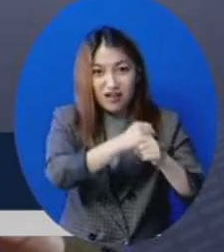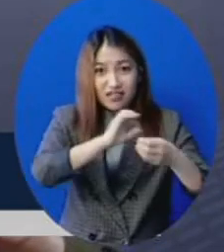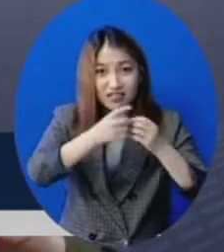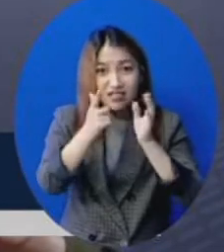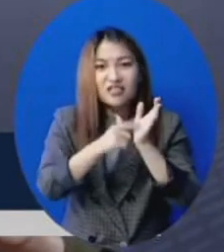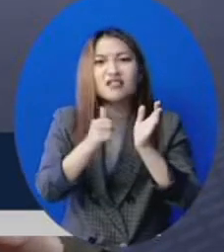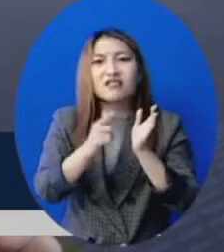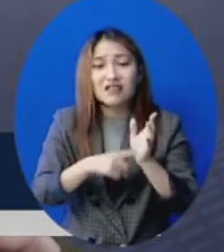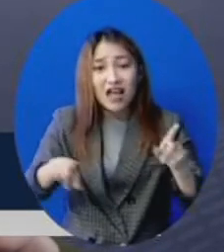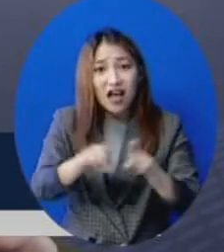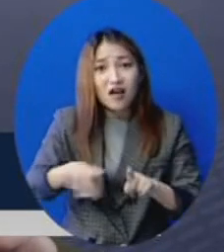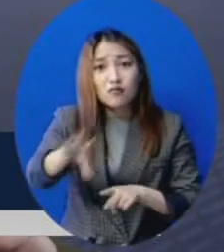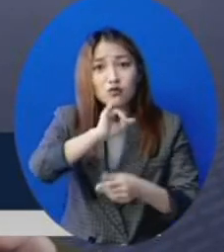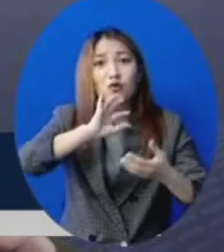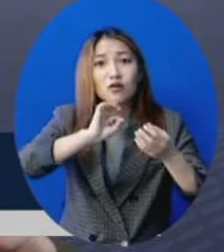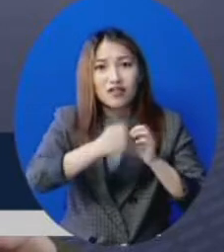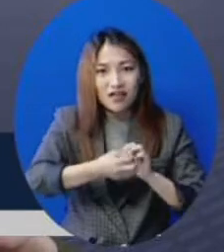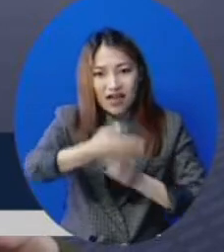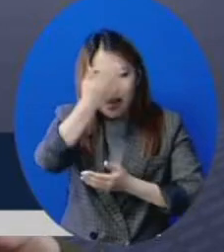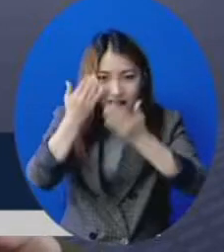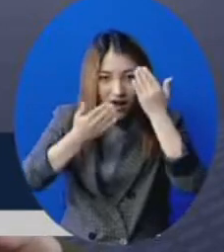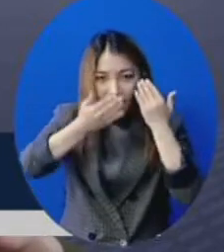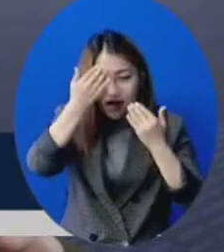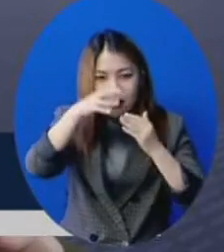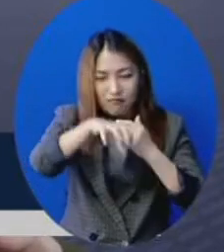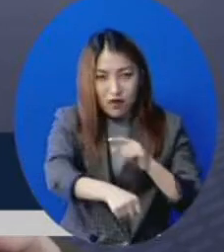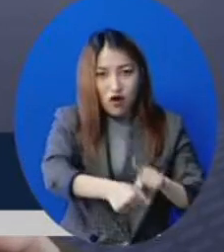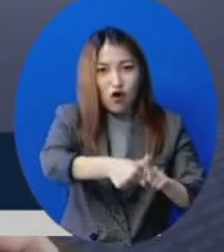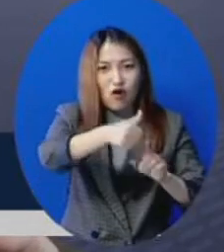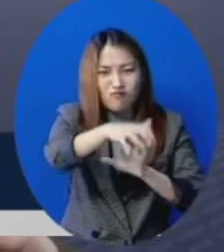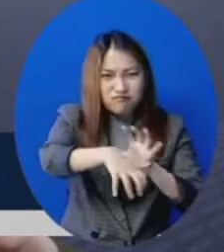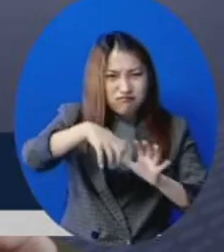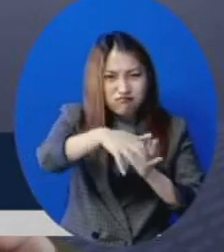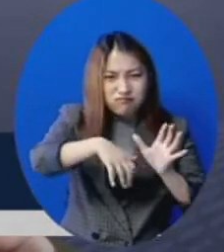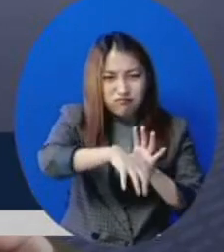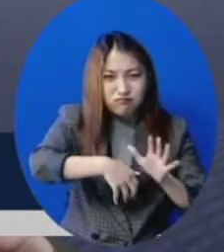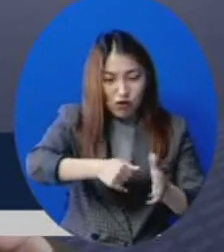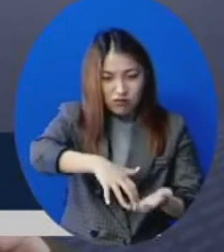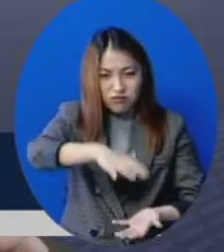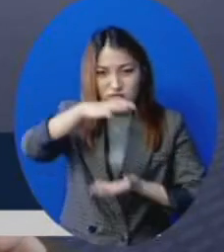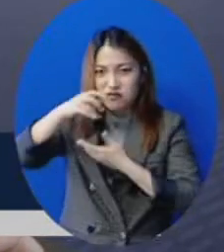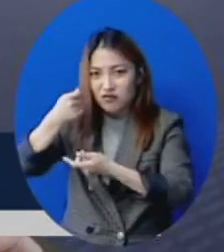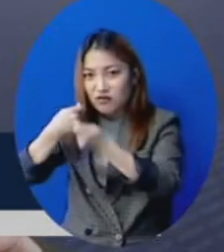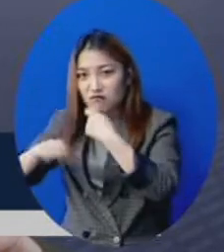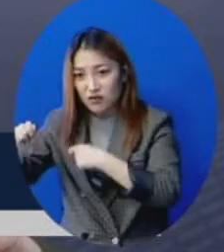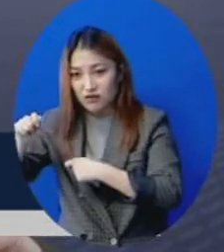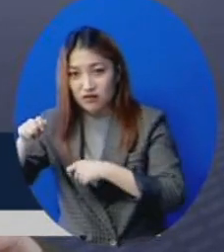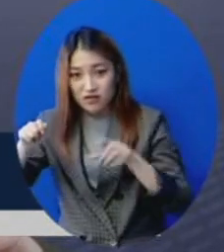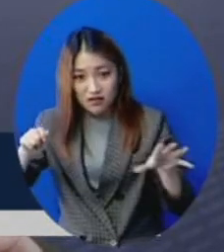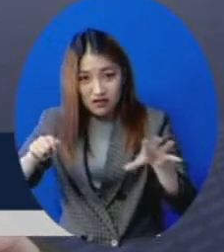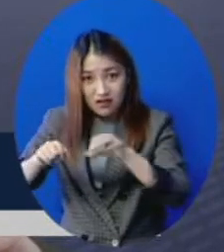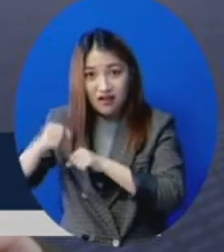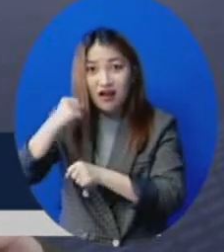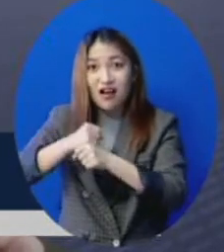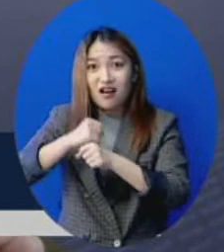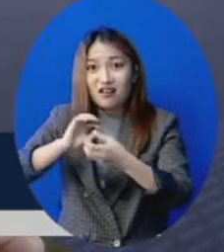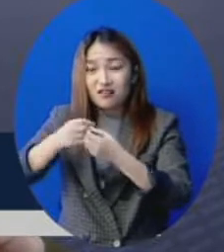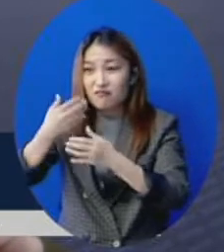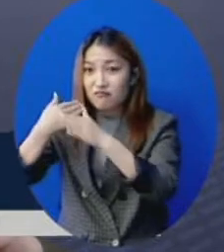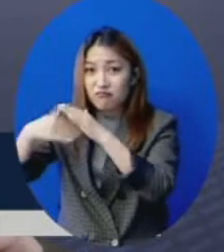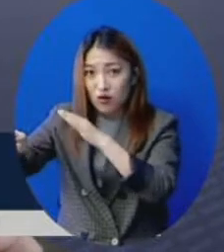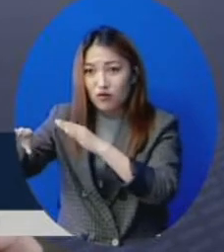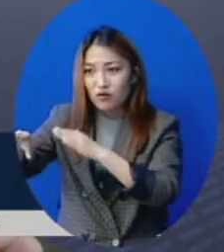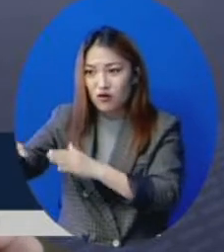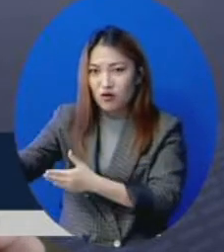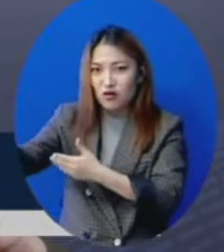хэвээ хайгуул, олборлолт, боловсруулалт, борлуулалт, хуваарлалт гэсэн зарчмаар байгалийн баялаг өнөөдөр Монгол хүний карманд, Монгол